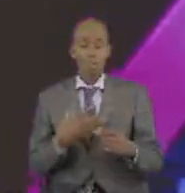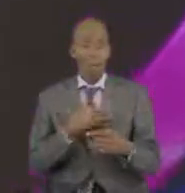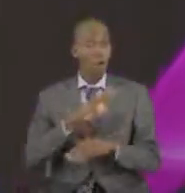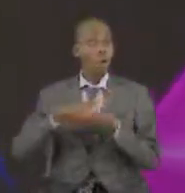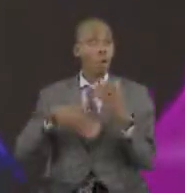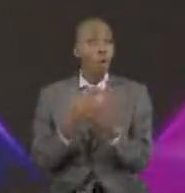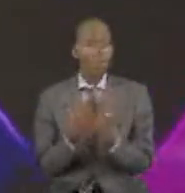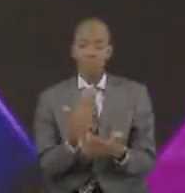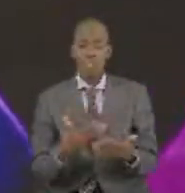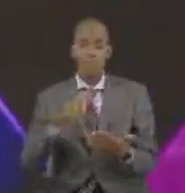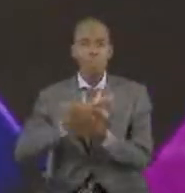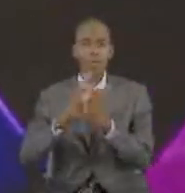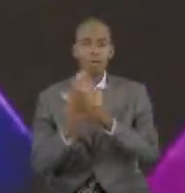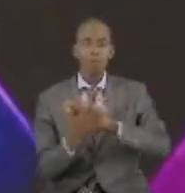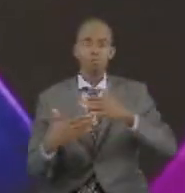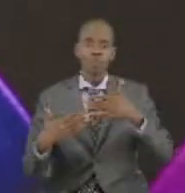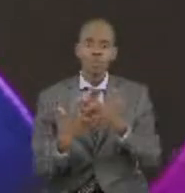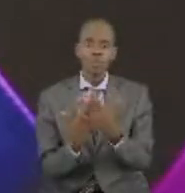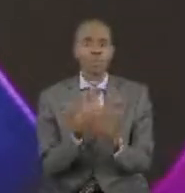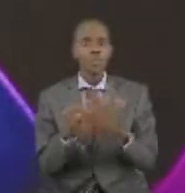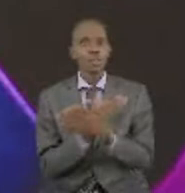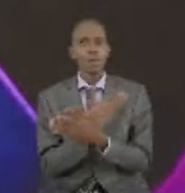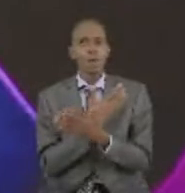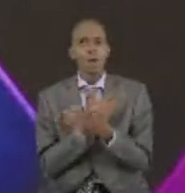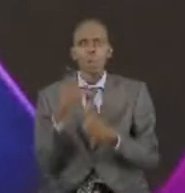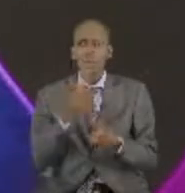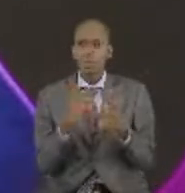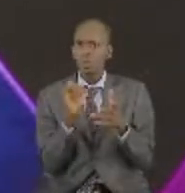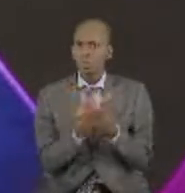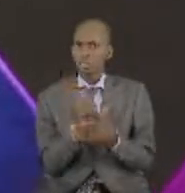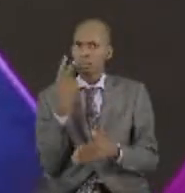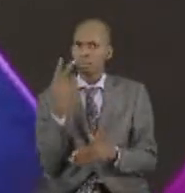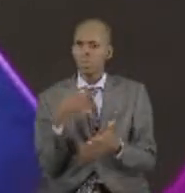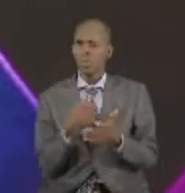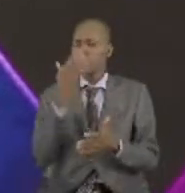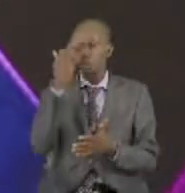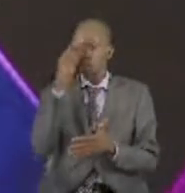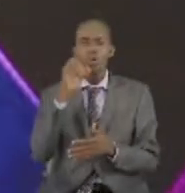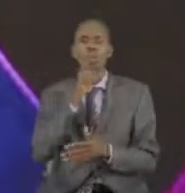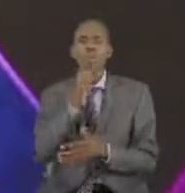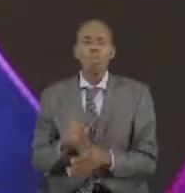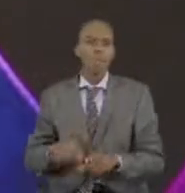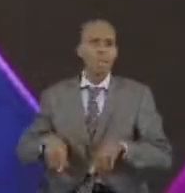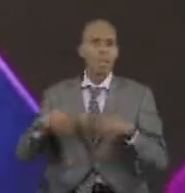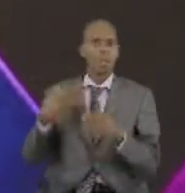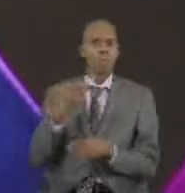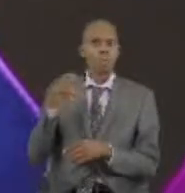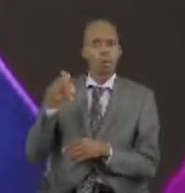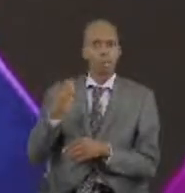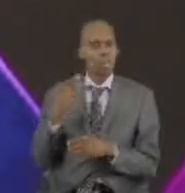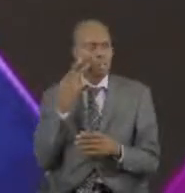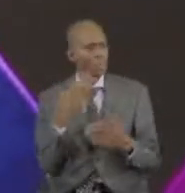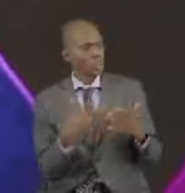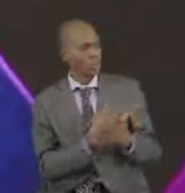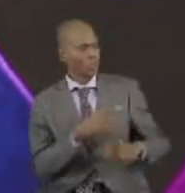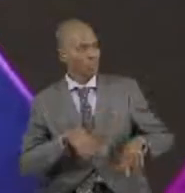sont devenues nouvelle les gens qui l'ont vu et le connaissent l ancienne vie et les avait vus mais j'avais